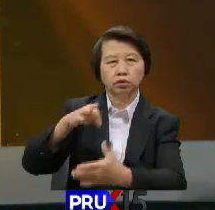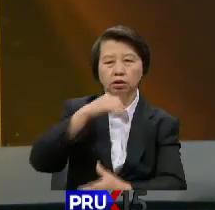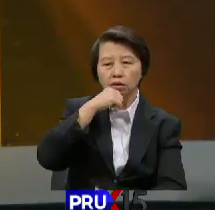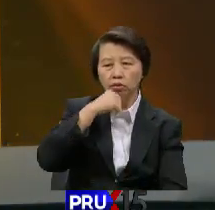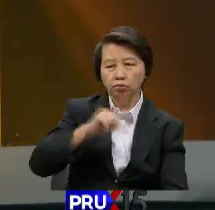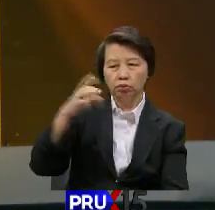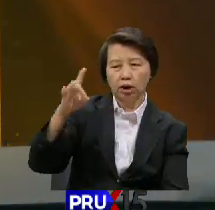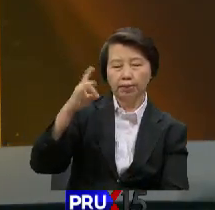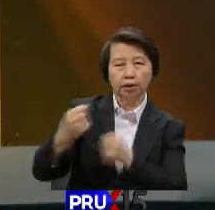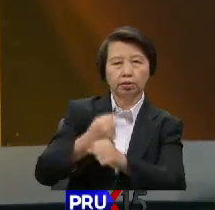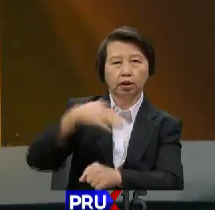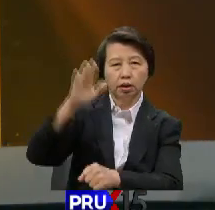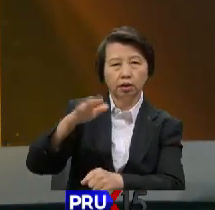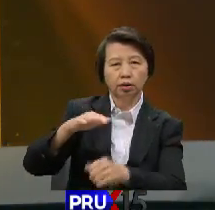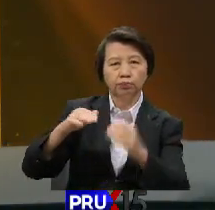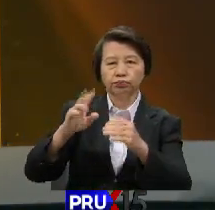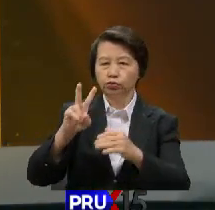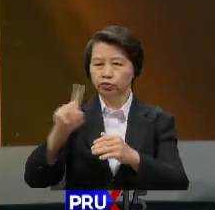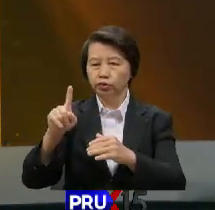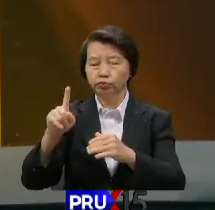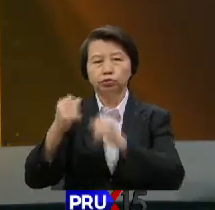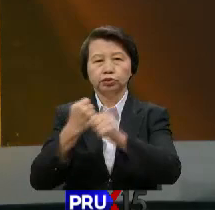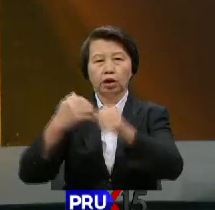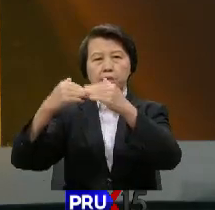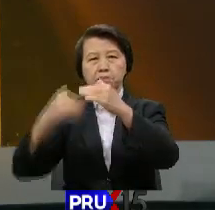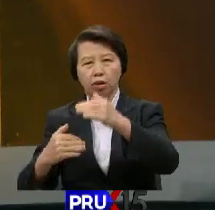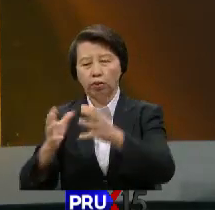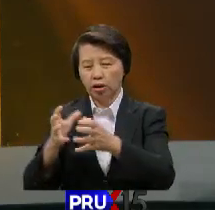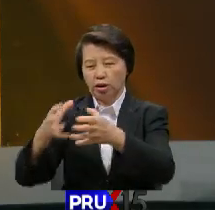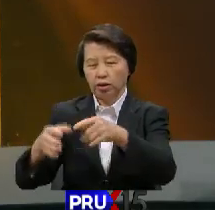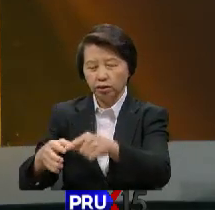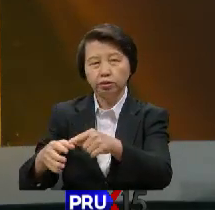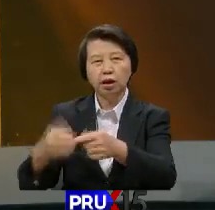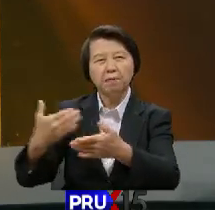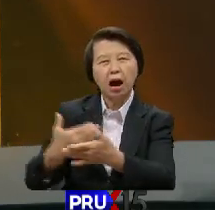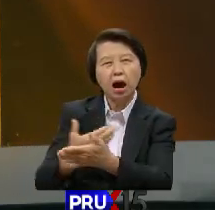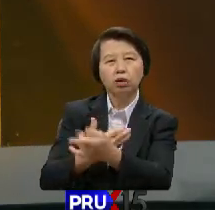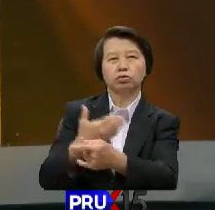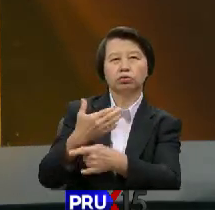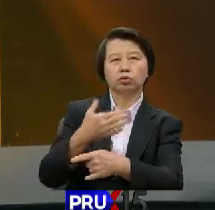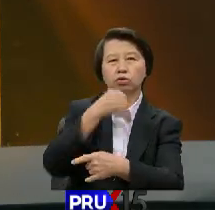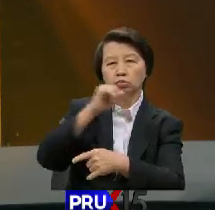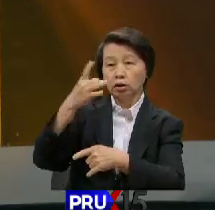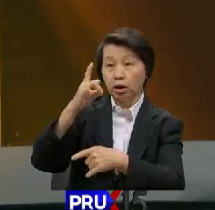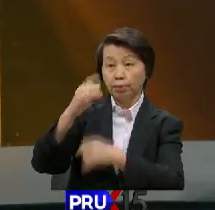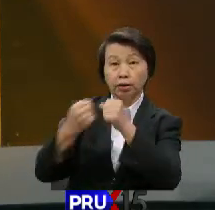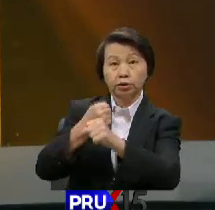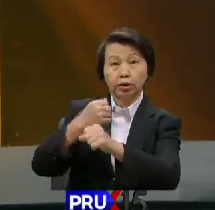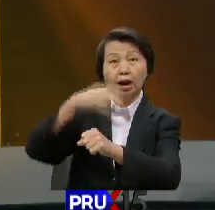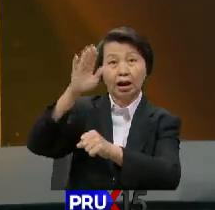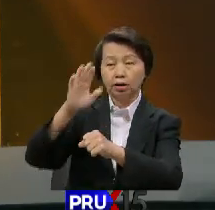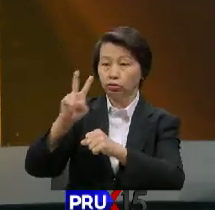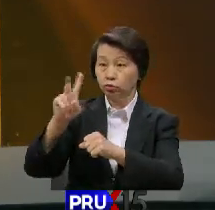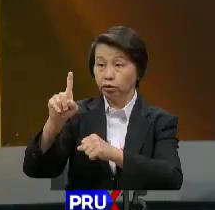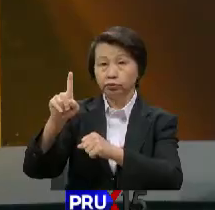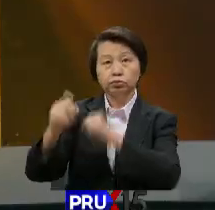di bawah 21 ke bawah dan kelompok pengundi yang bau ini kelompok penghuni di bawah